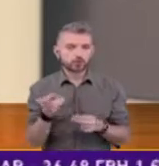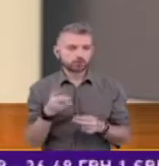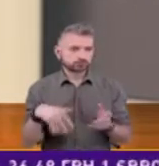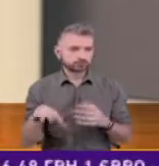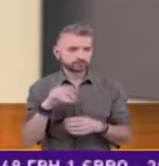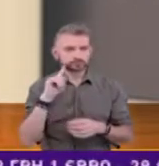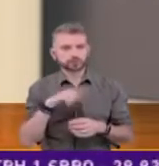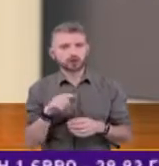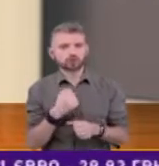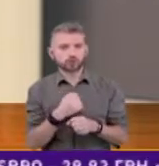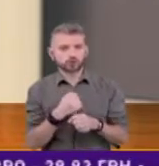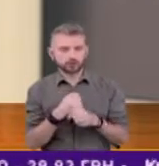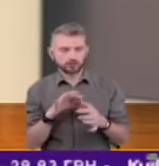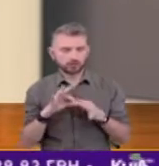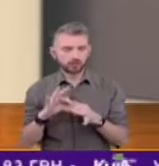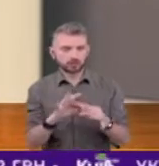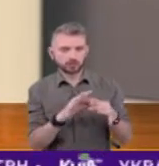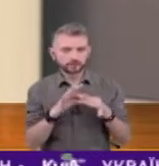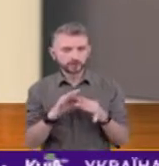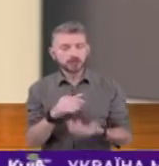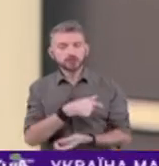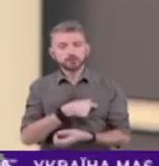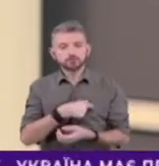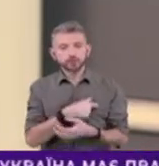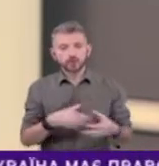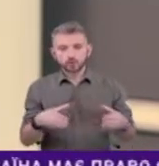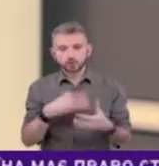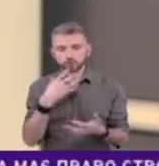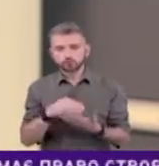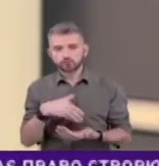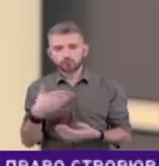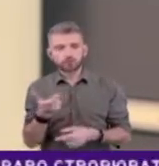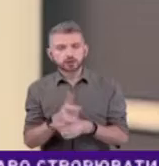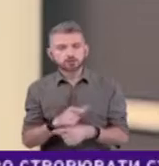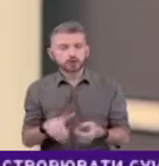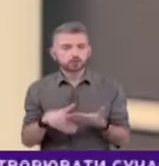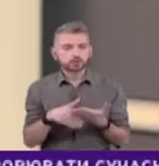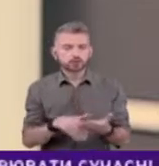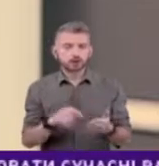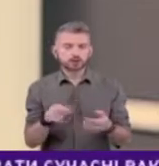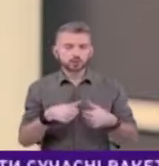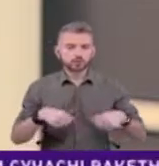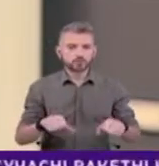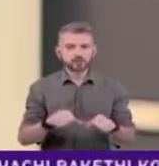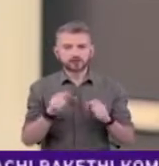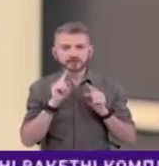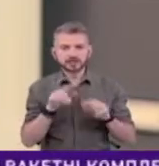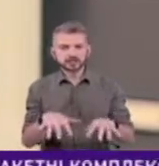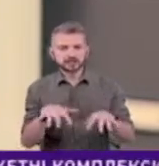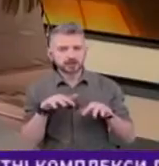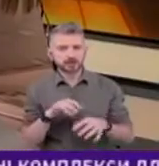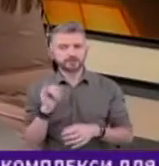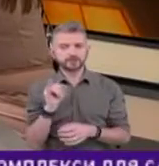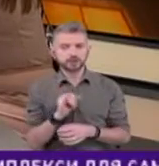знають, що роблять, як виконавчого органу влади. Депутатський корпус з свого боку максимально допомагає, що на комісіях, що в сесійній залі.